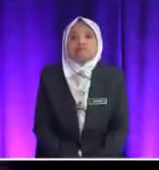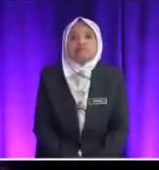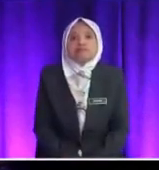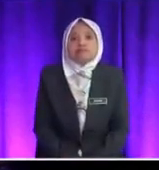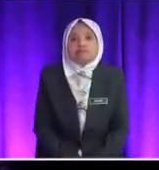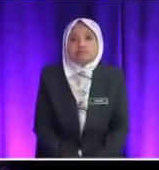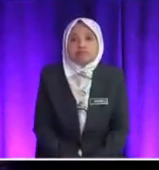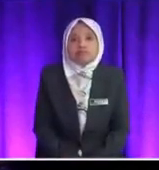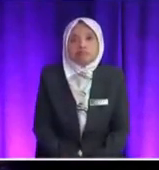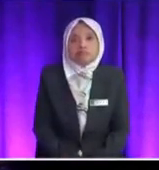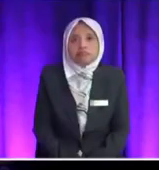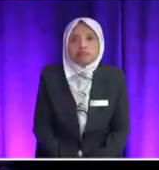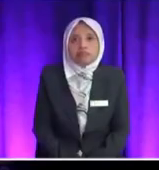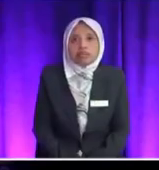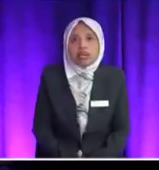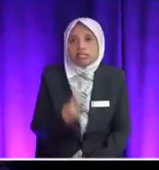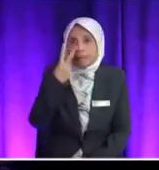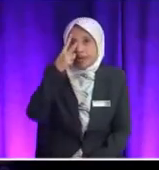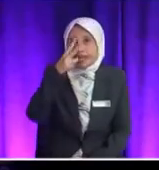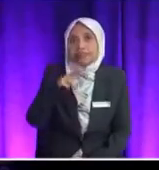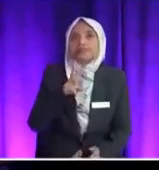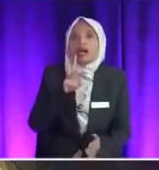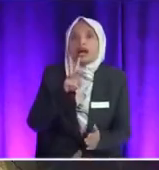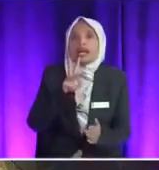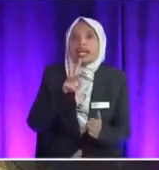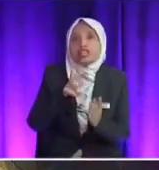suwun paidfullpro.in